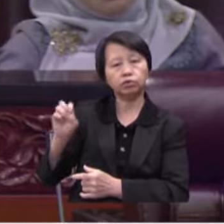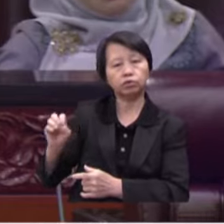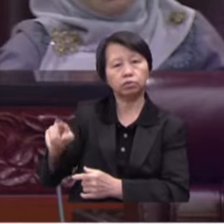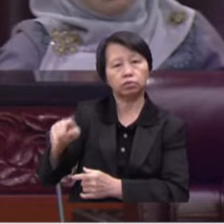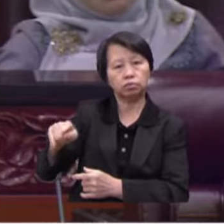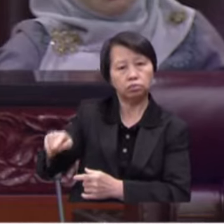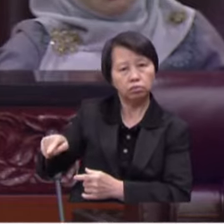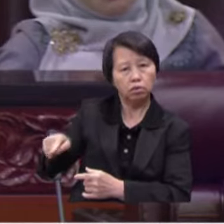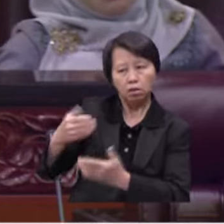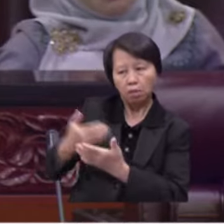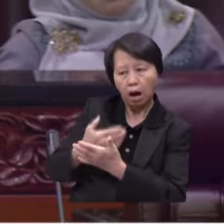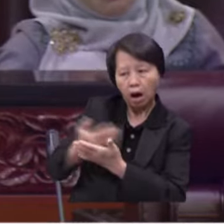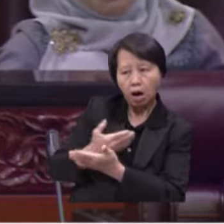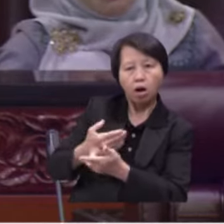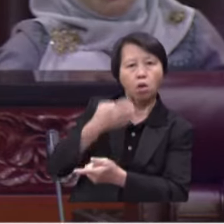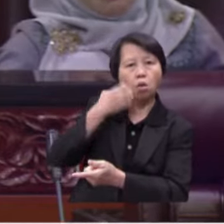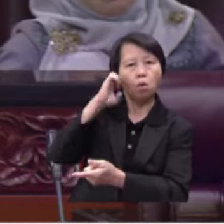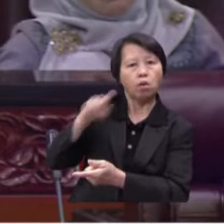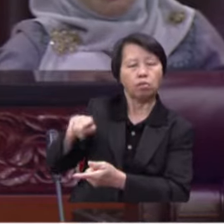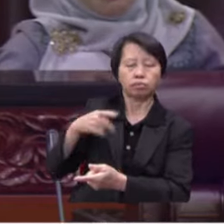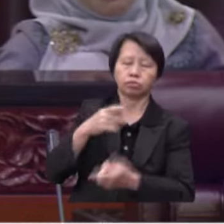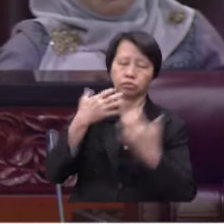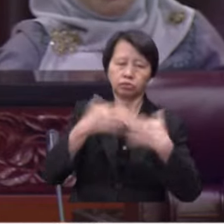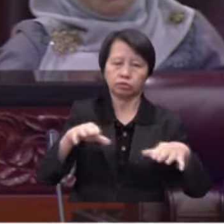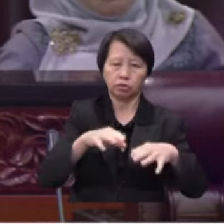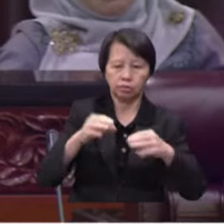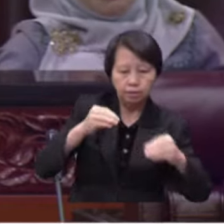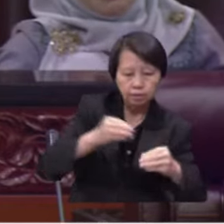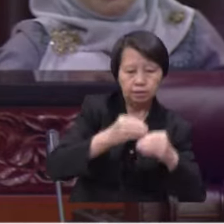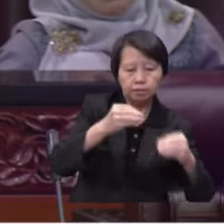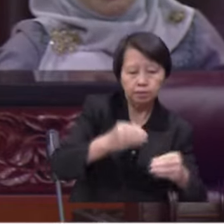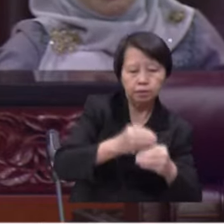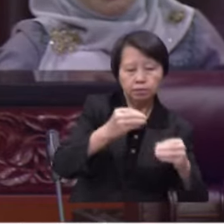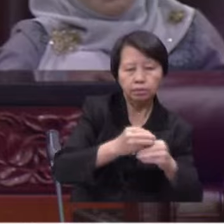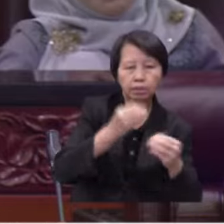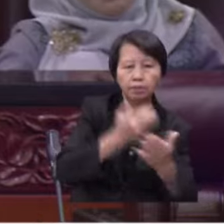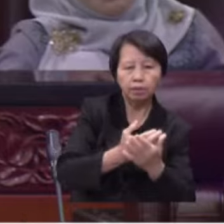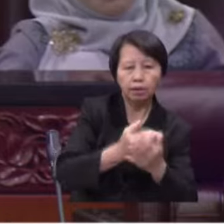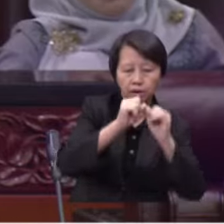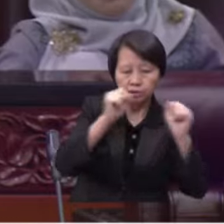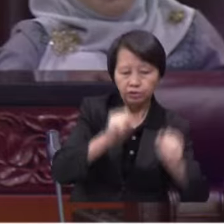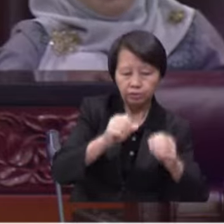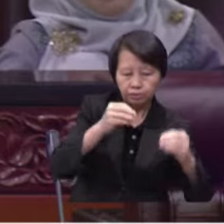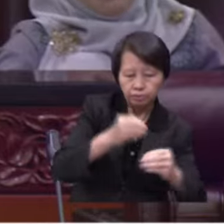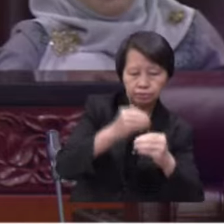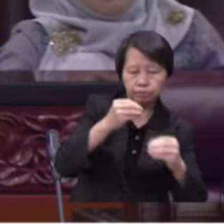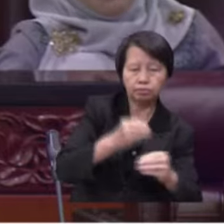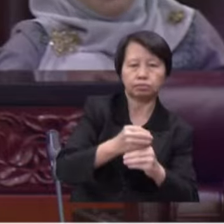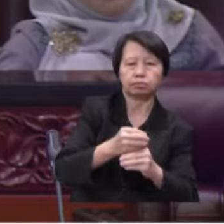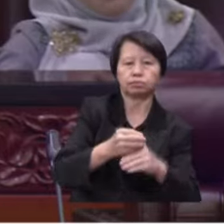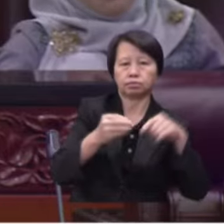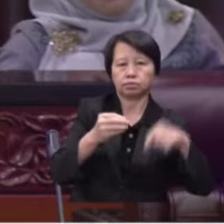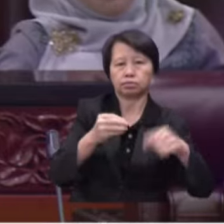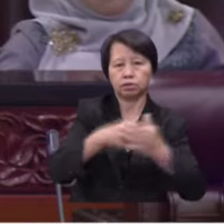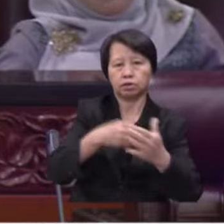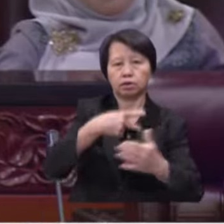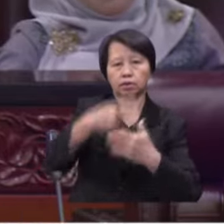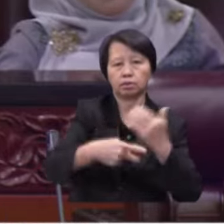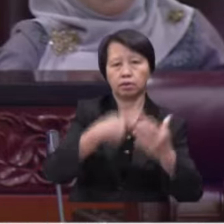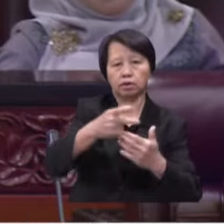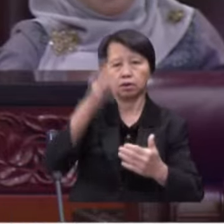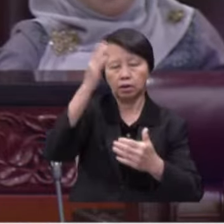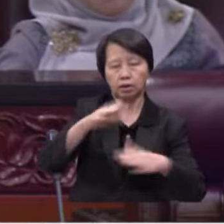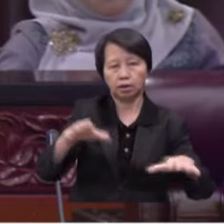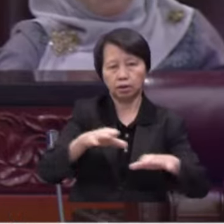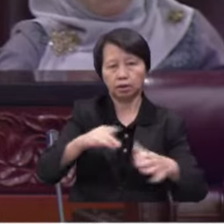mengambil pendekatan untuk menambah baik sistem tersebut ke dalam program-program yang